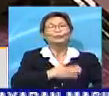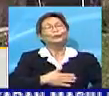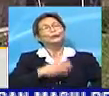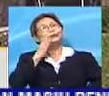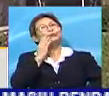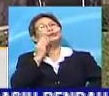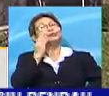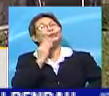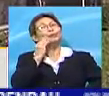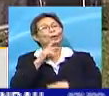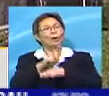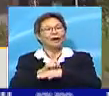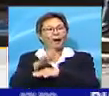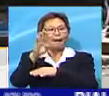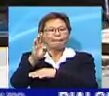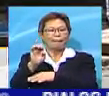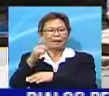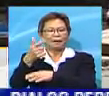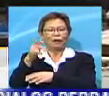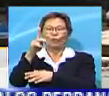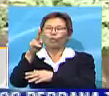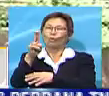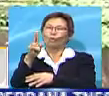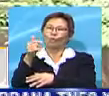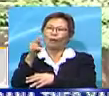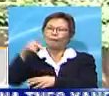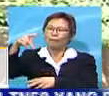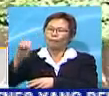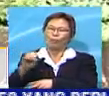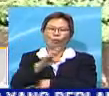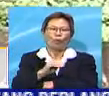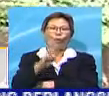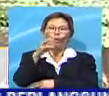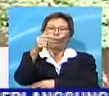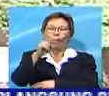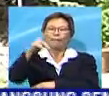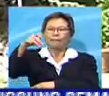inap desa di Baganjai, Kuan Po, Kateri dan Wang Prachan.